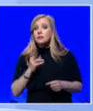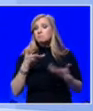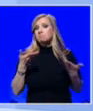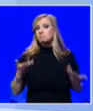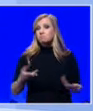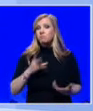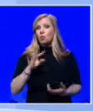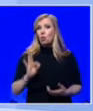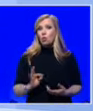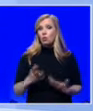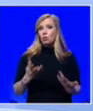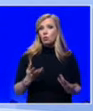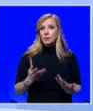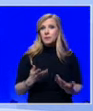но